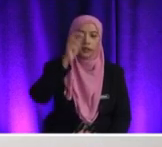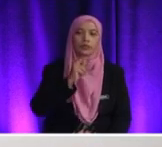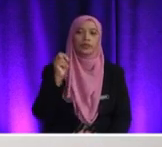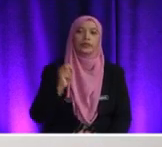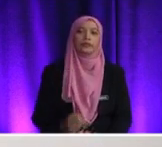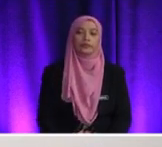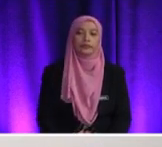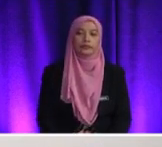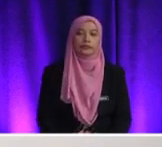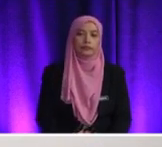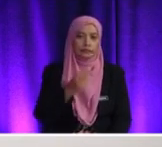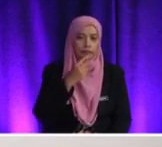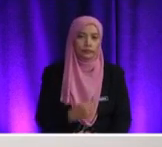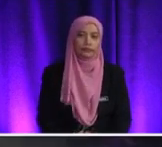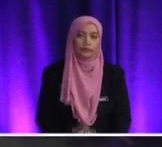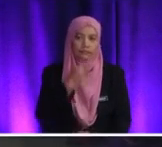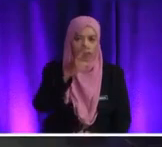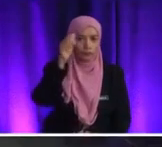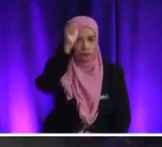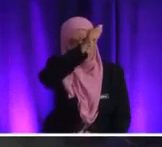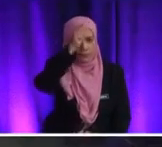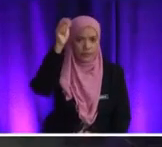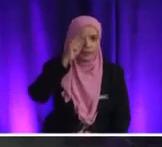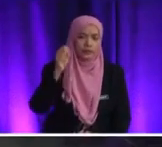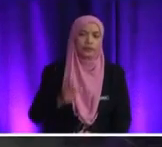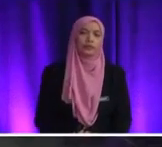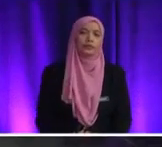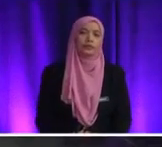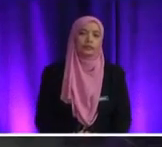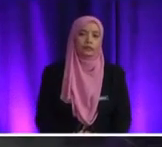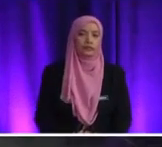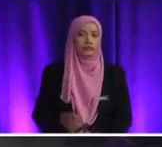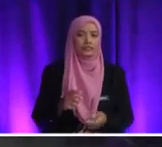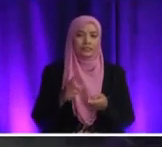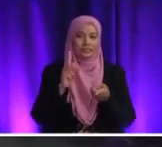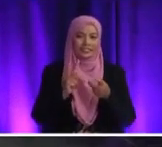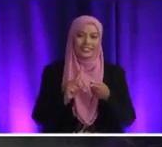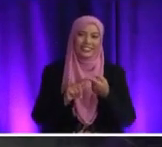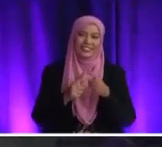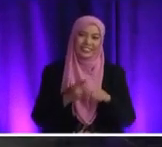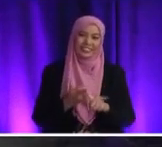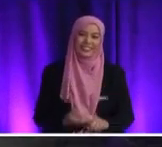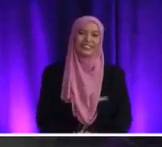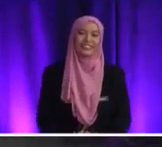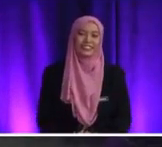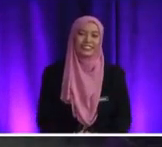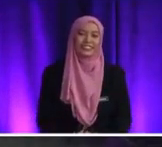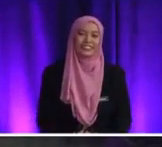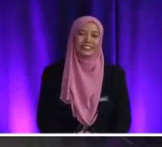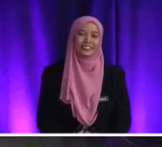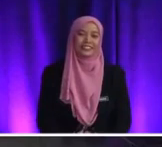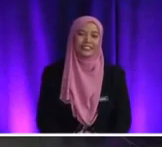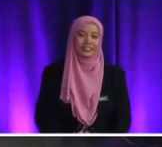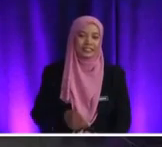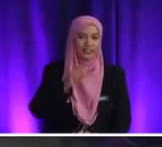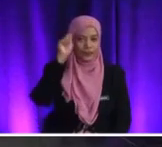angkasawan itu Chingu yukensi agaknya bidang peti ini kalau kenexa wanjiru HH nya kawan kita